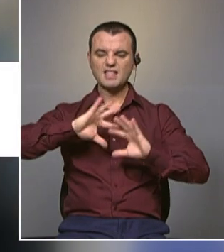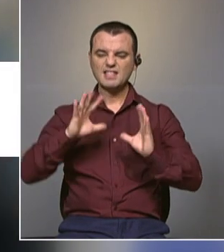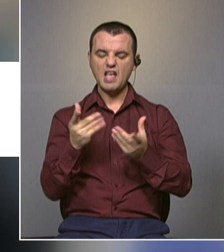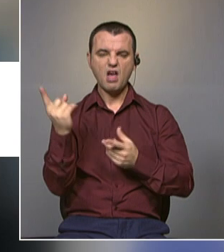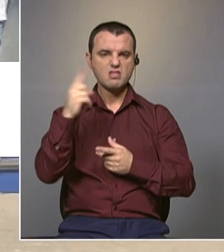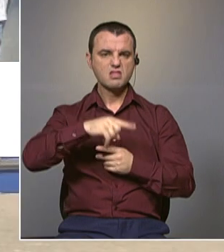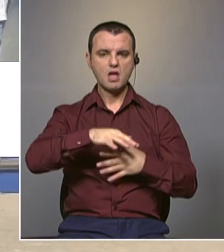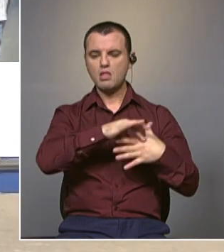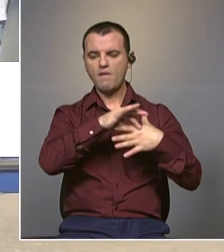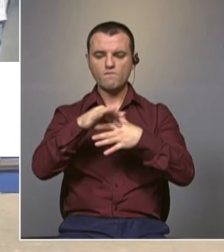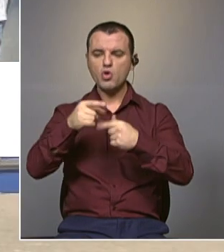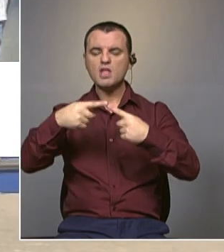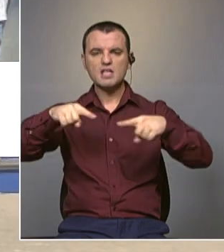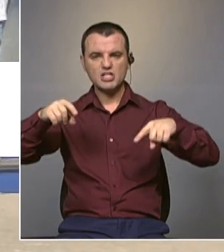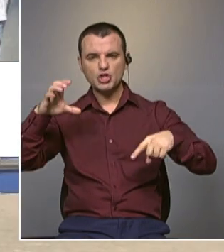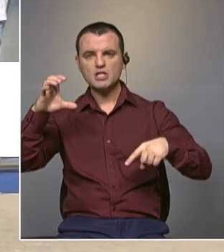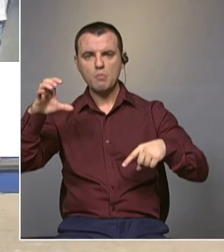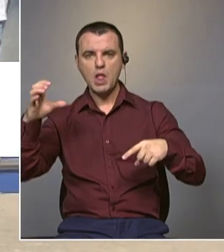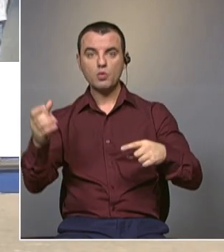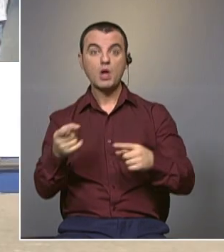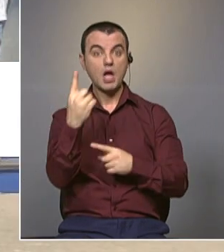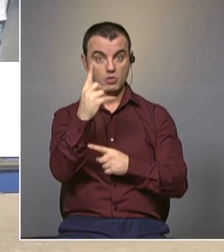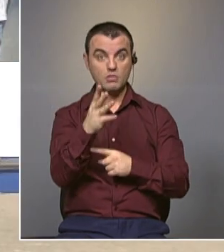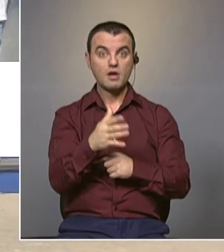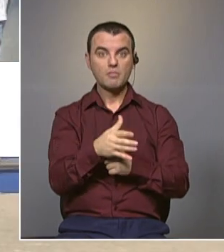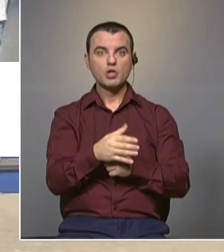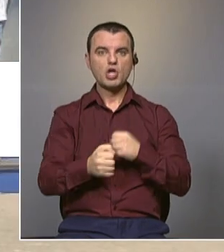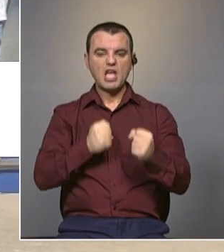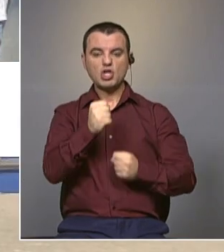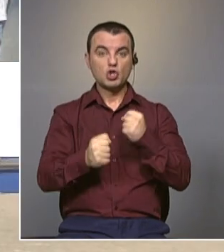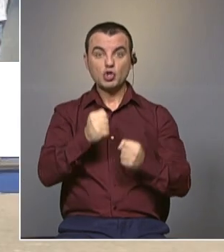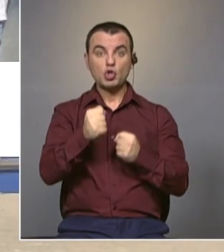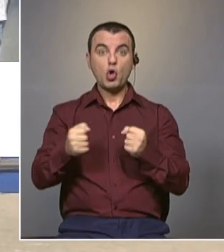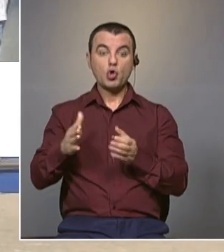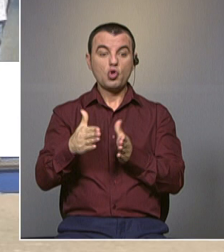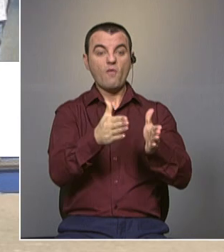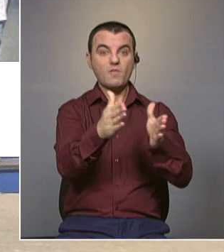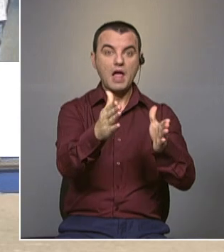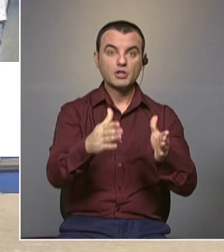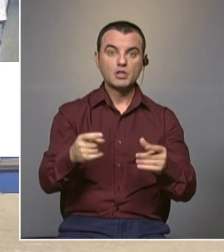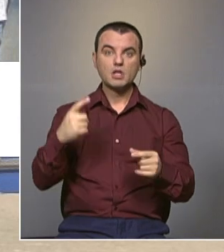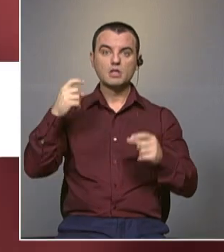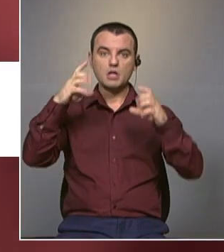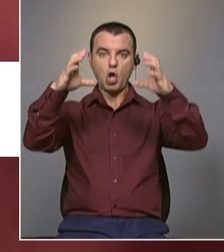различни симулатори. Един от тях беше скоростно влакче с VR очила, който ни върти